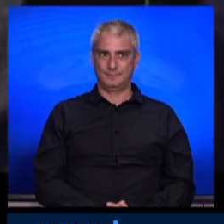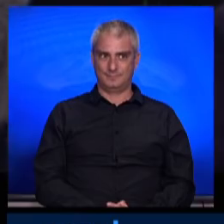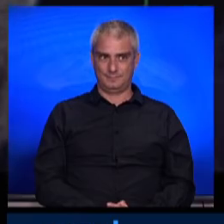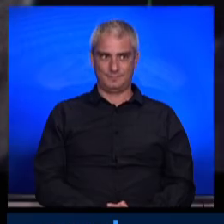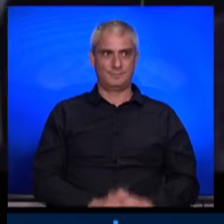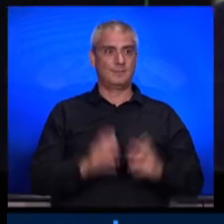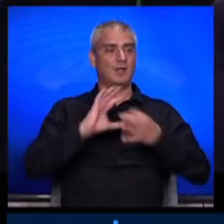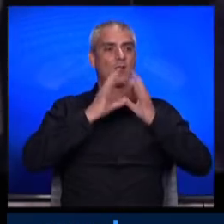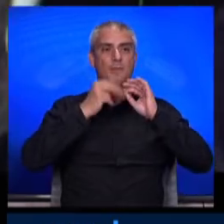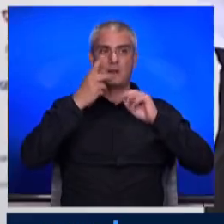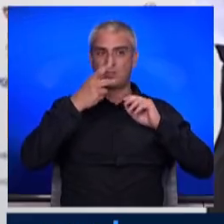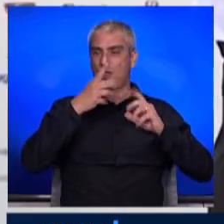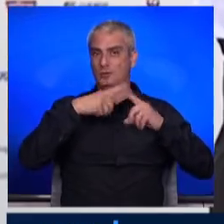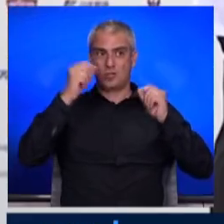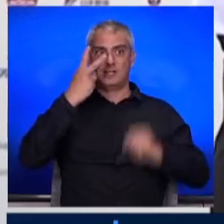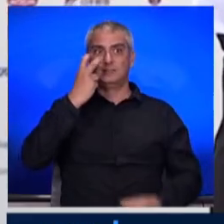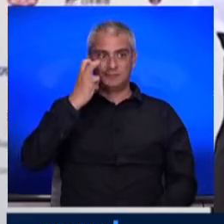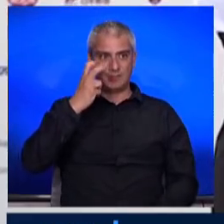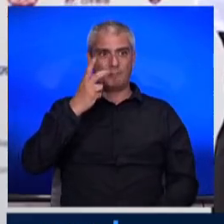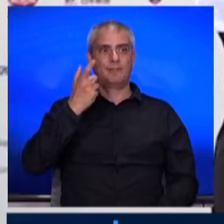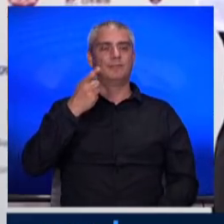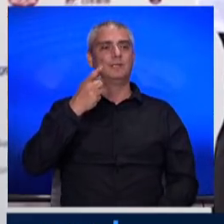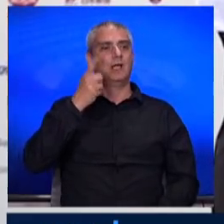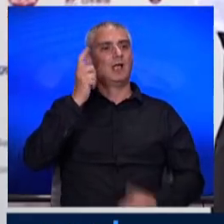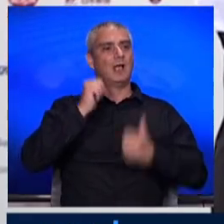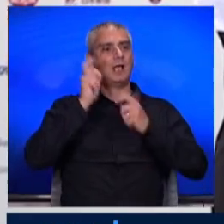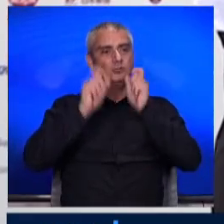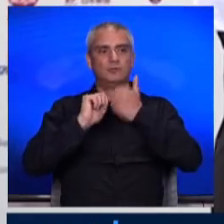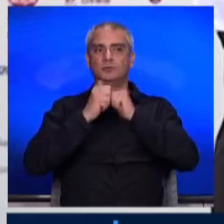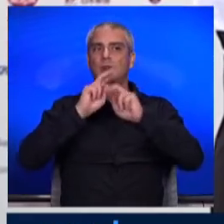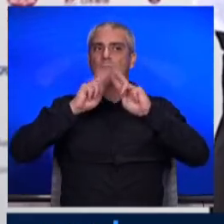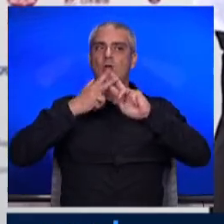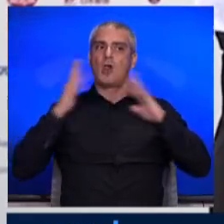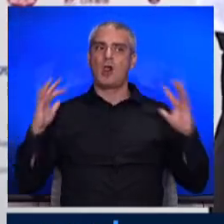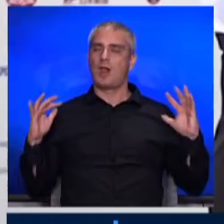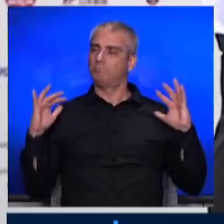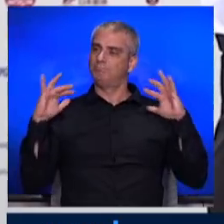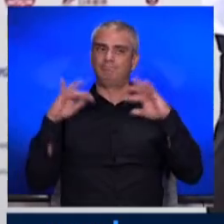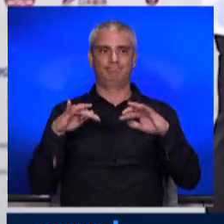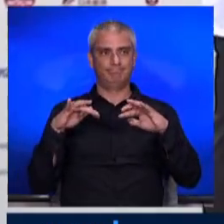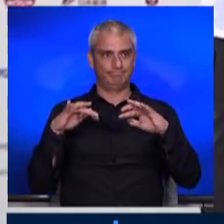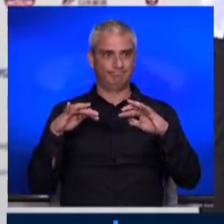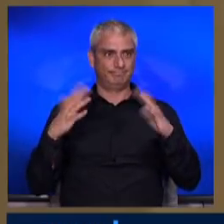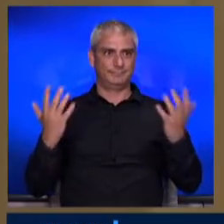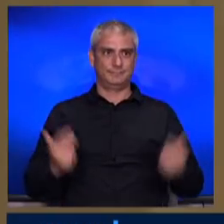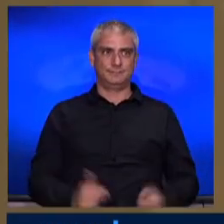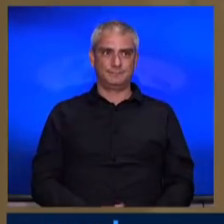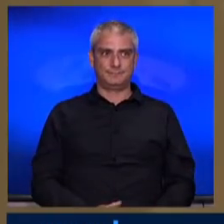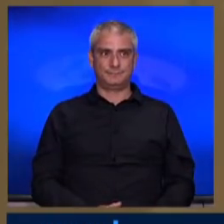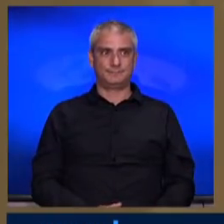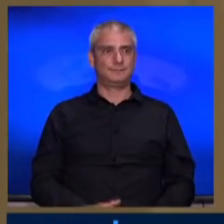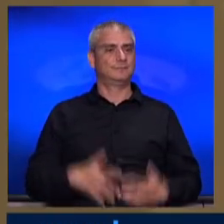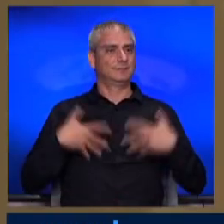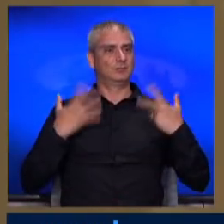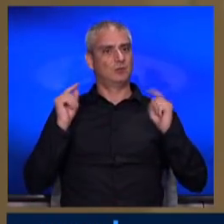2020年東京オリンピックパラリンピック世界からのお客様世界からのアスリートがワクワ